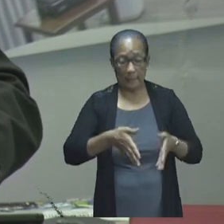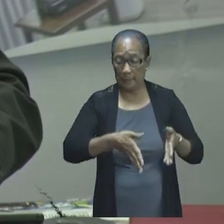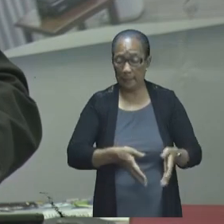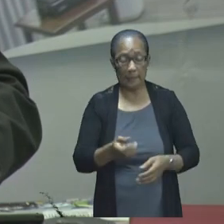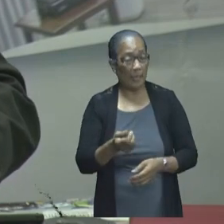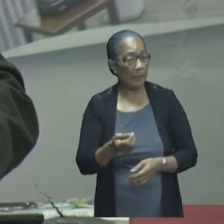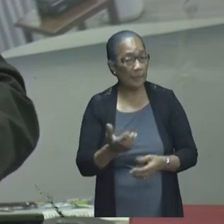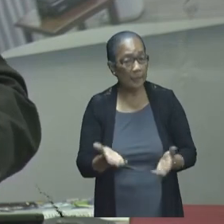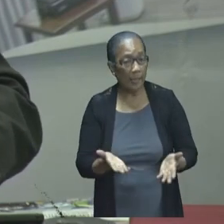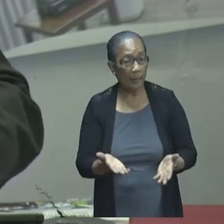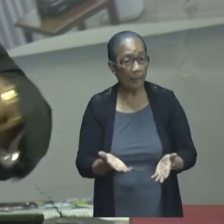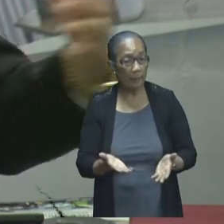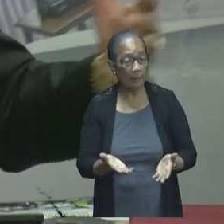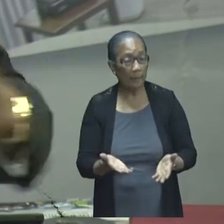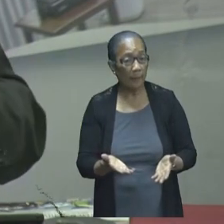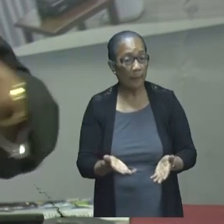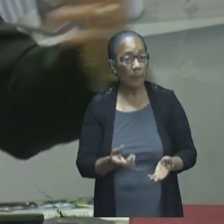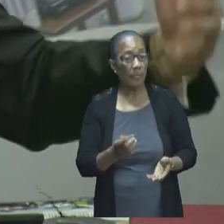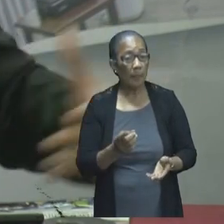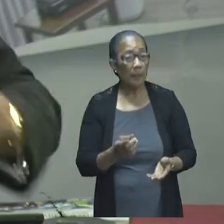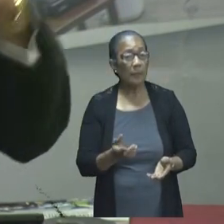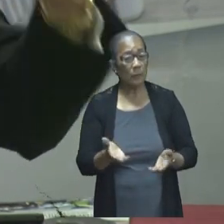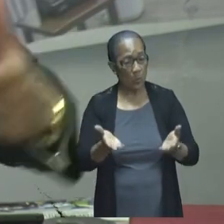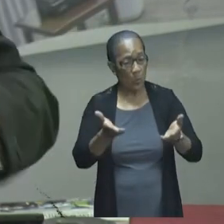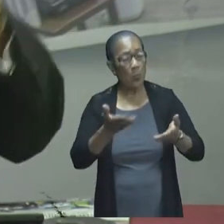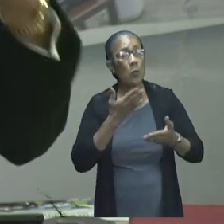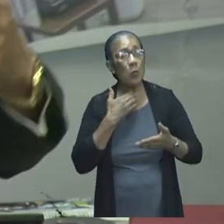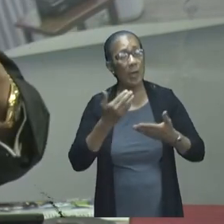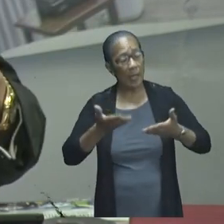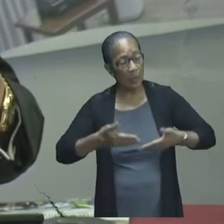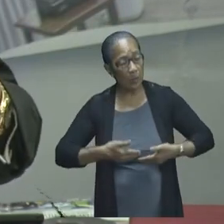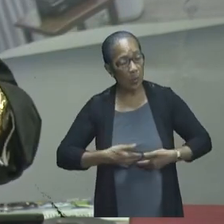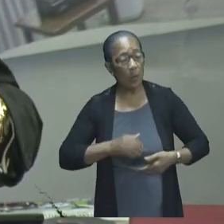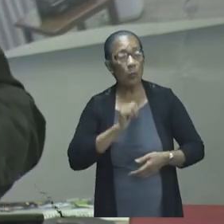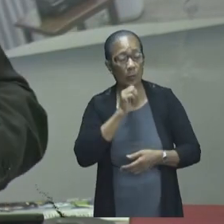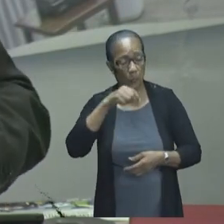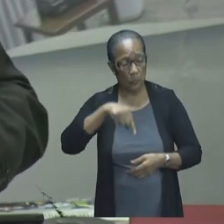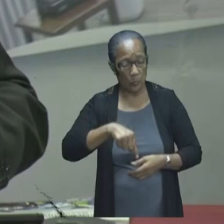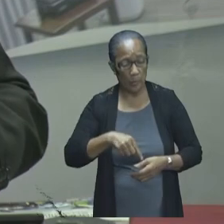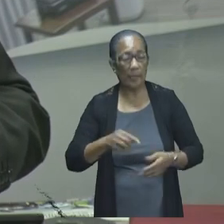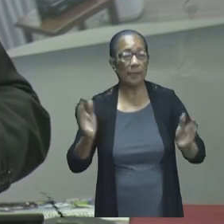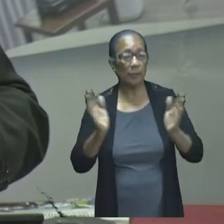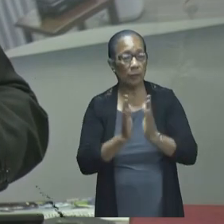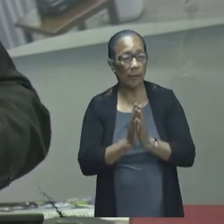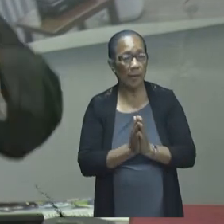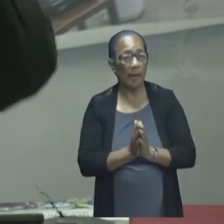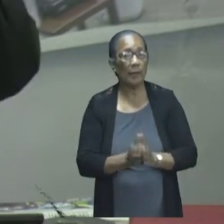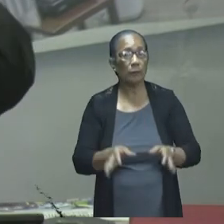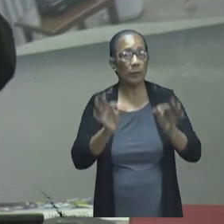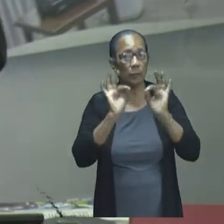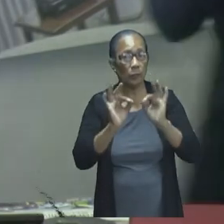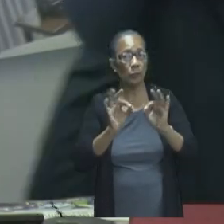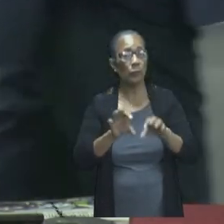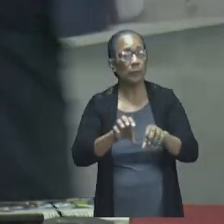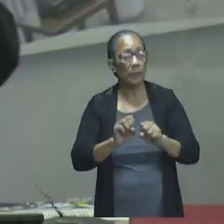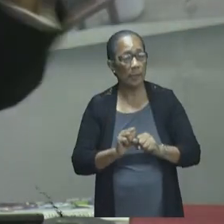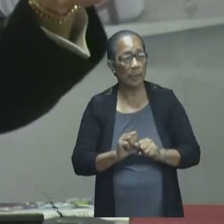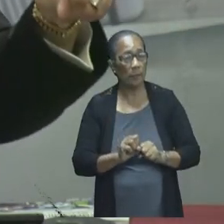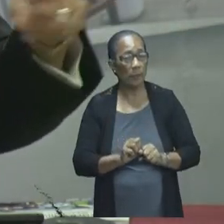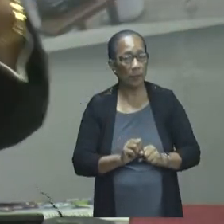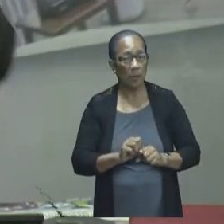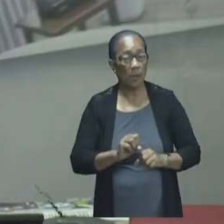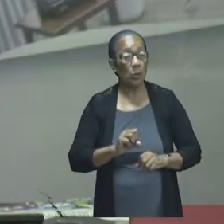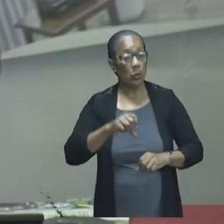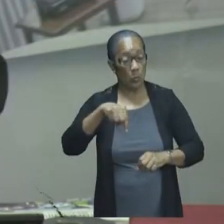at equity capital zijn welkom en dat is wat we nu in deze periode als prioriteit moeten nemen daar waren wij niet kunnen